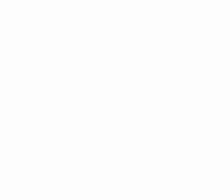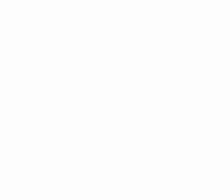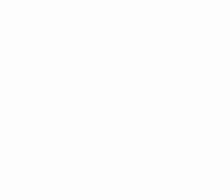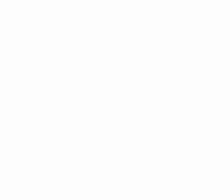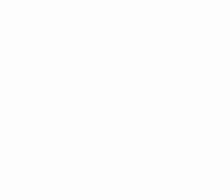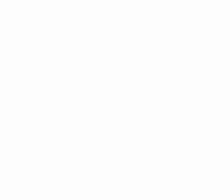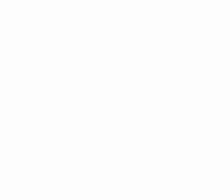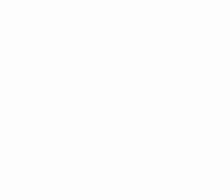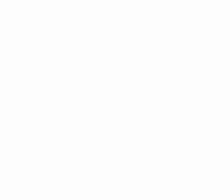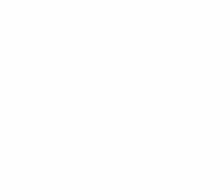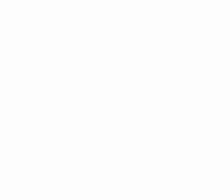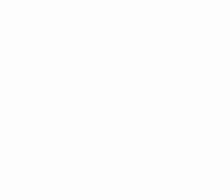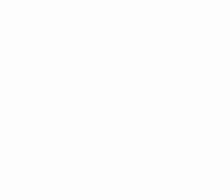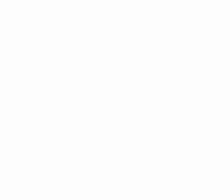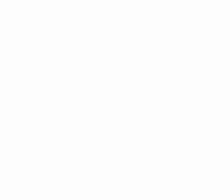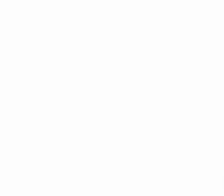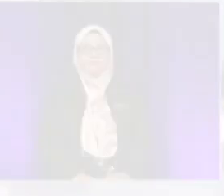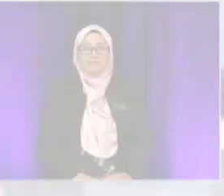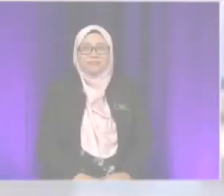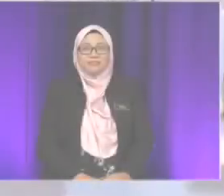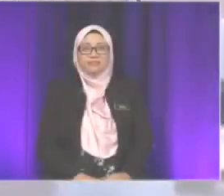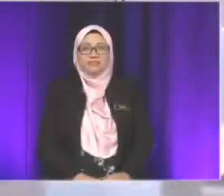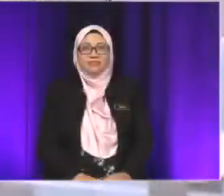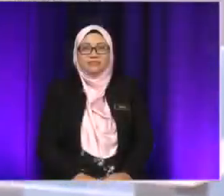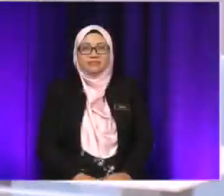TV KPM.